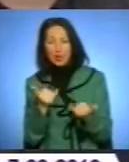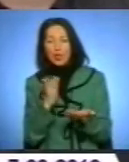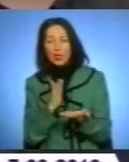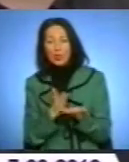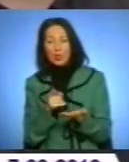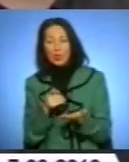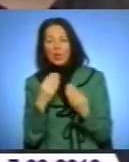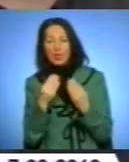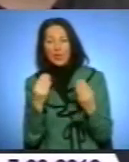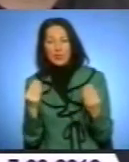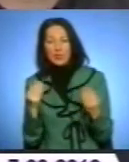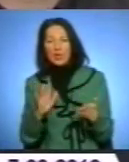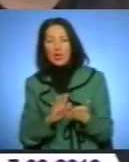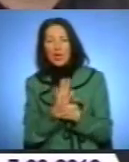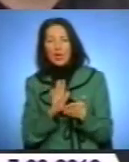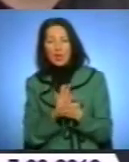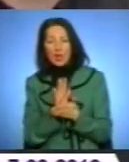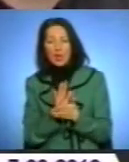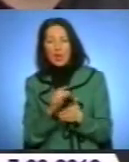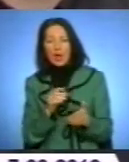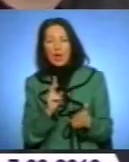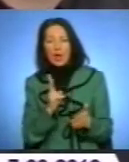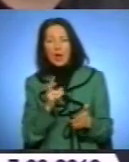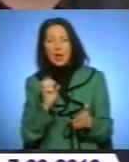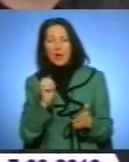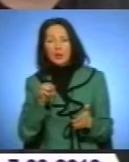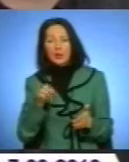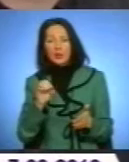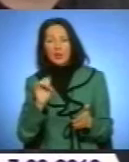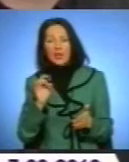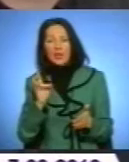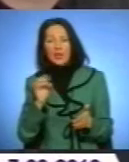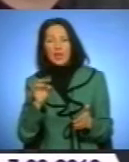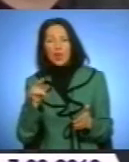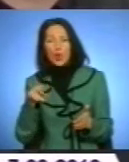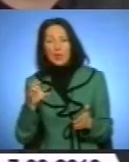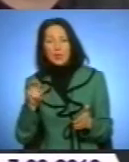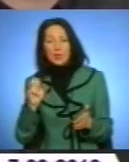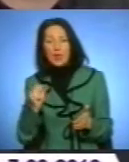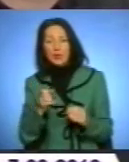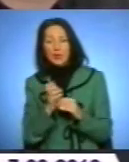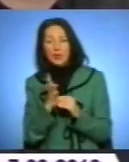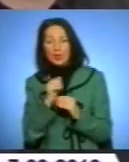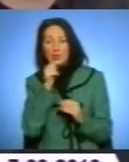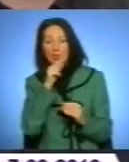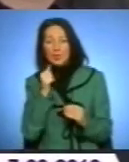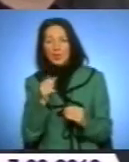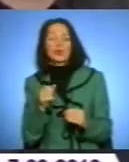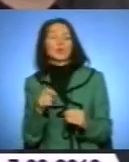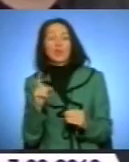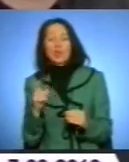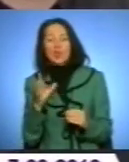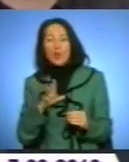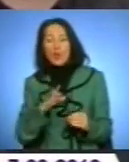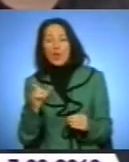на виставці. Видання в Катеринославі, 14-й рік. Власником його був людина